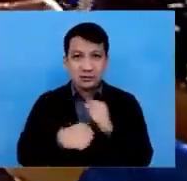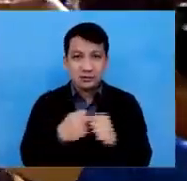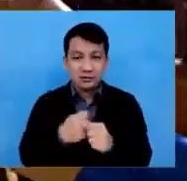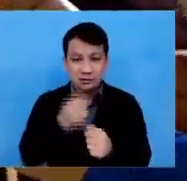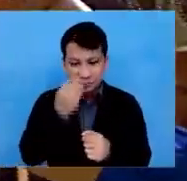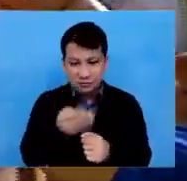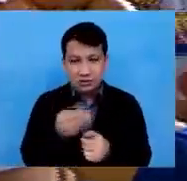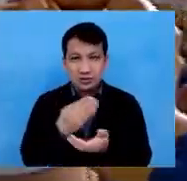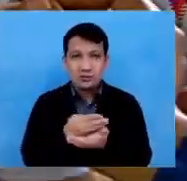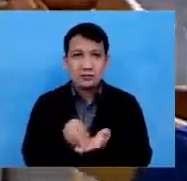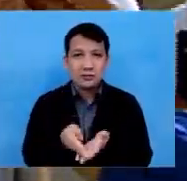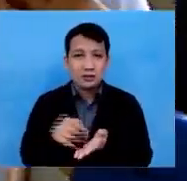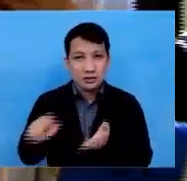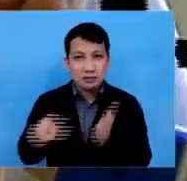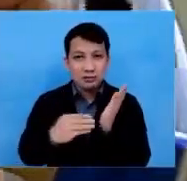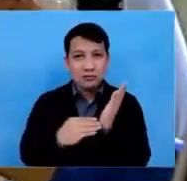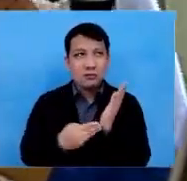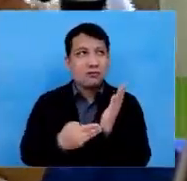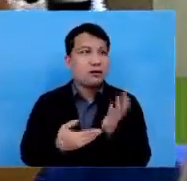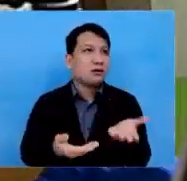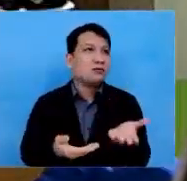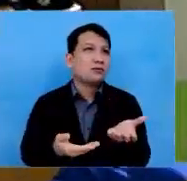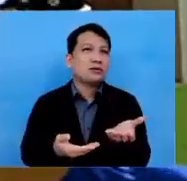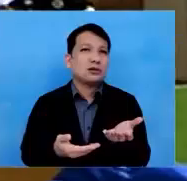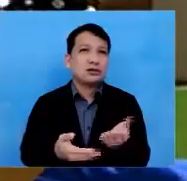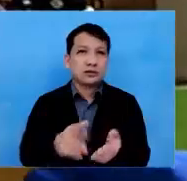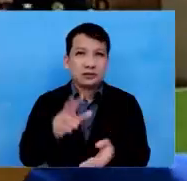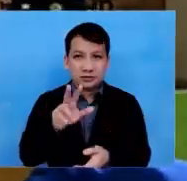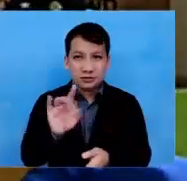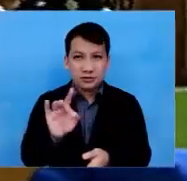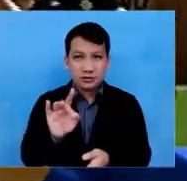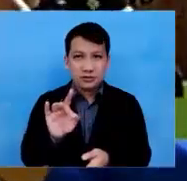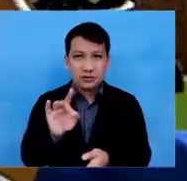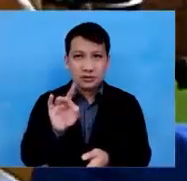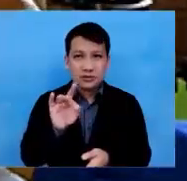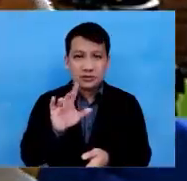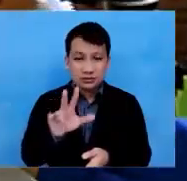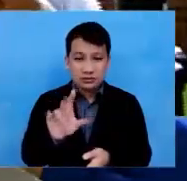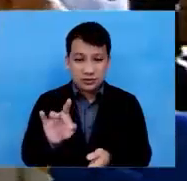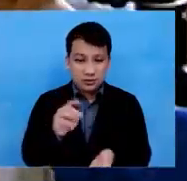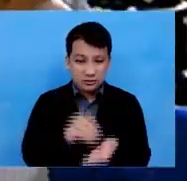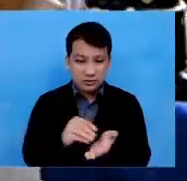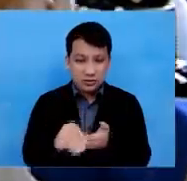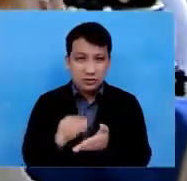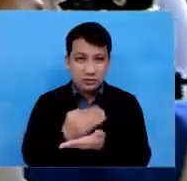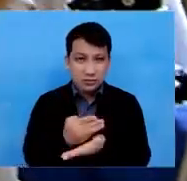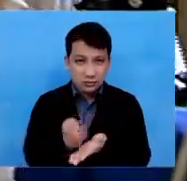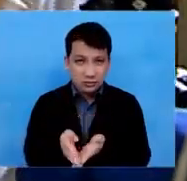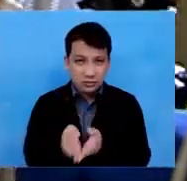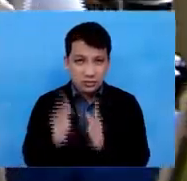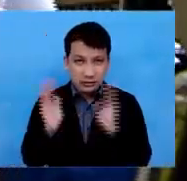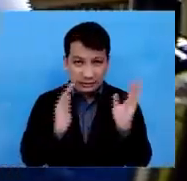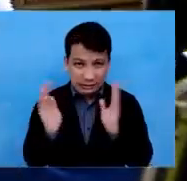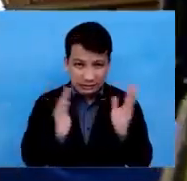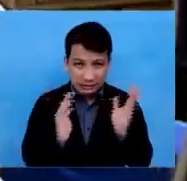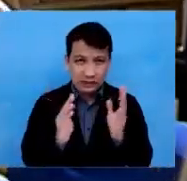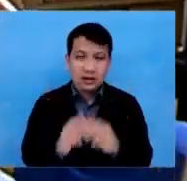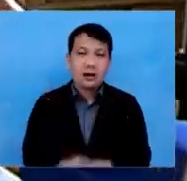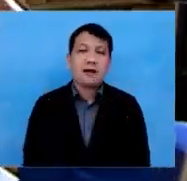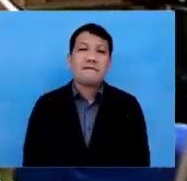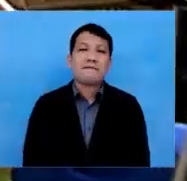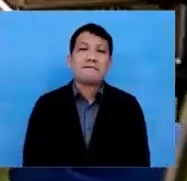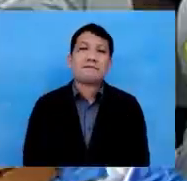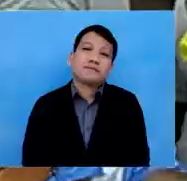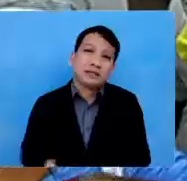lalo ang Bacoor. We're about 38 million na lang titira sa budget namin sa disaster. Hindi